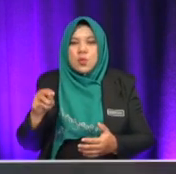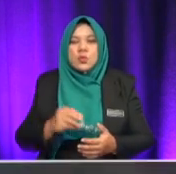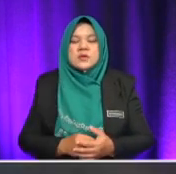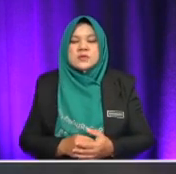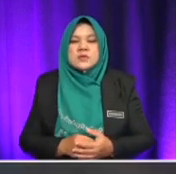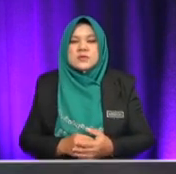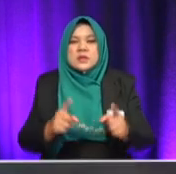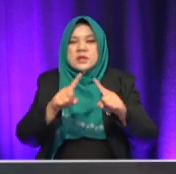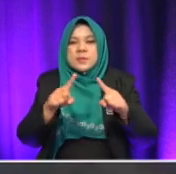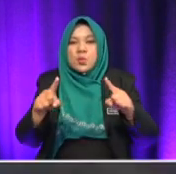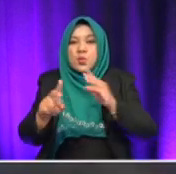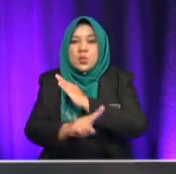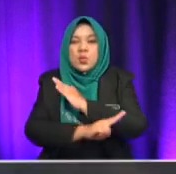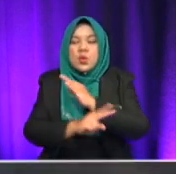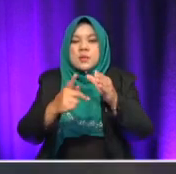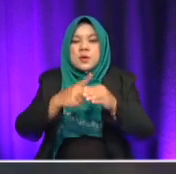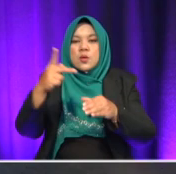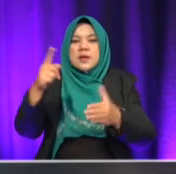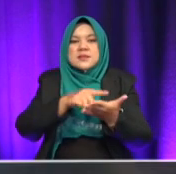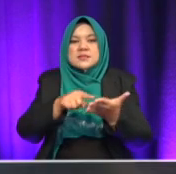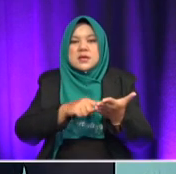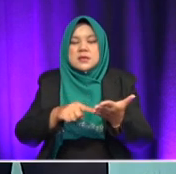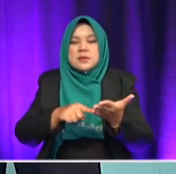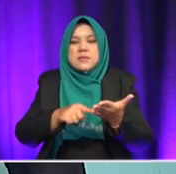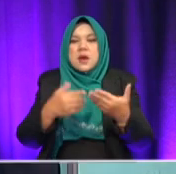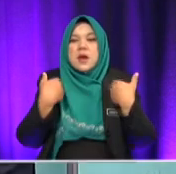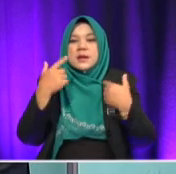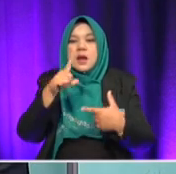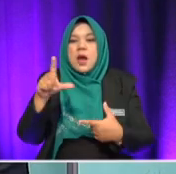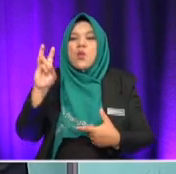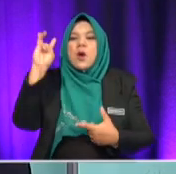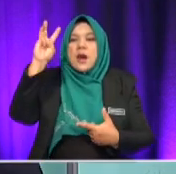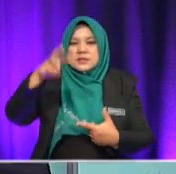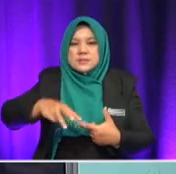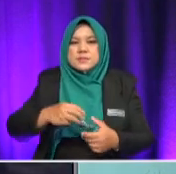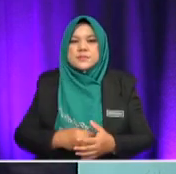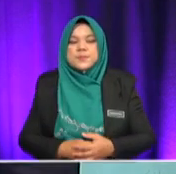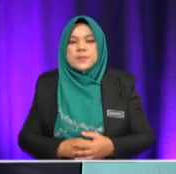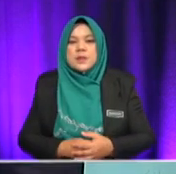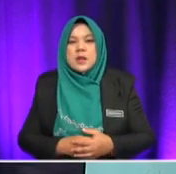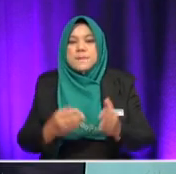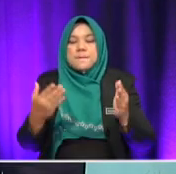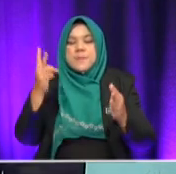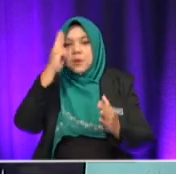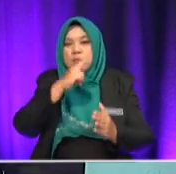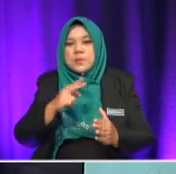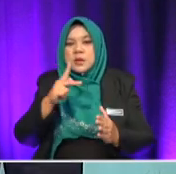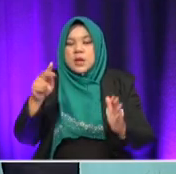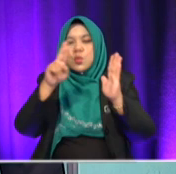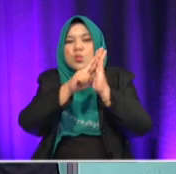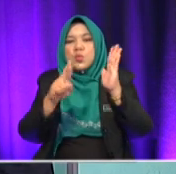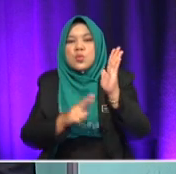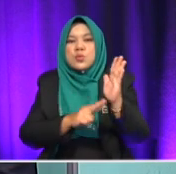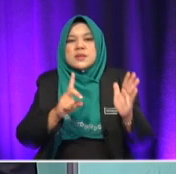kita tengok hukum mengeluarkan zakat hukumnya adalah wajib Sebab Dia adalah mereka merupakan rukun Islam yang